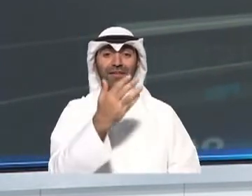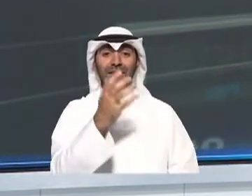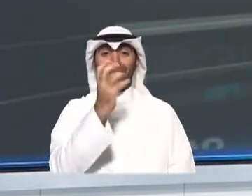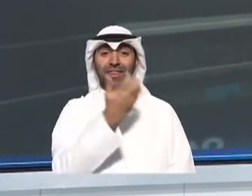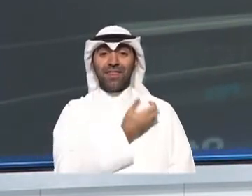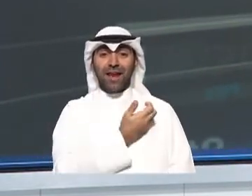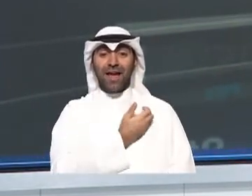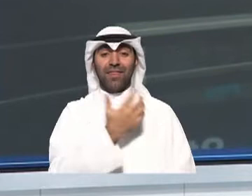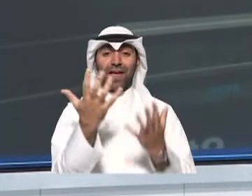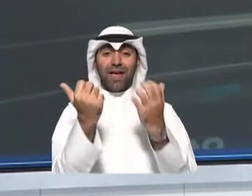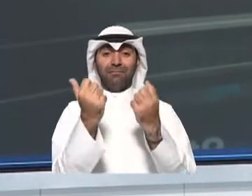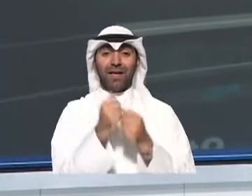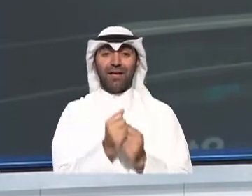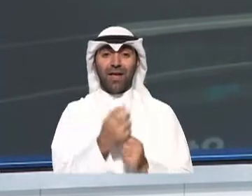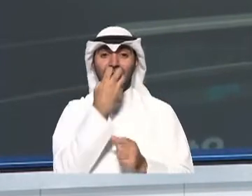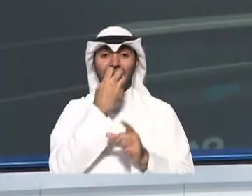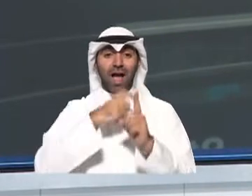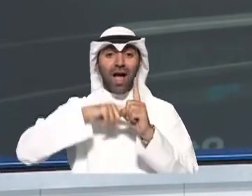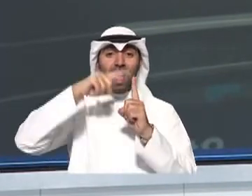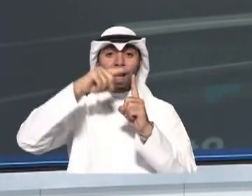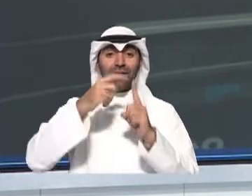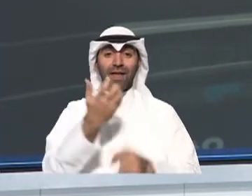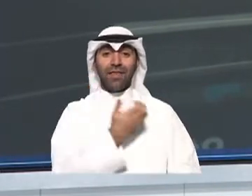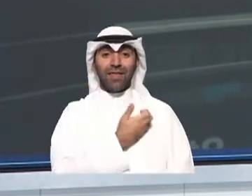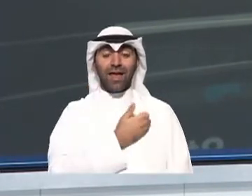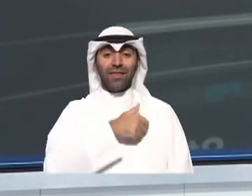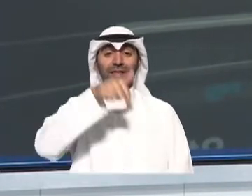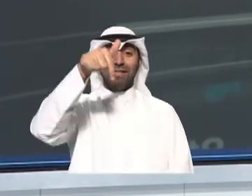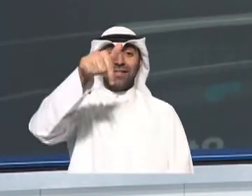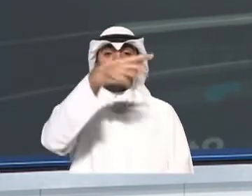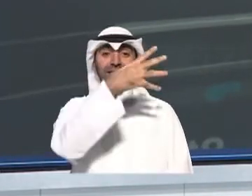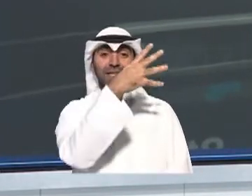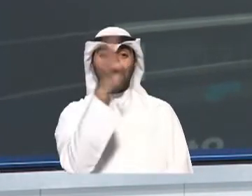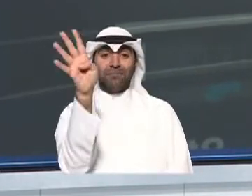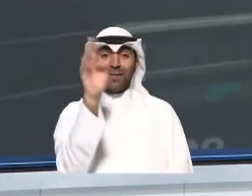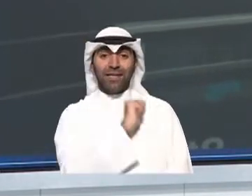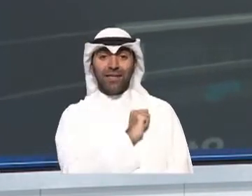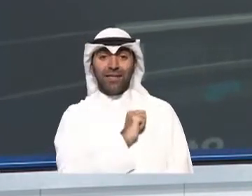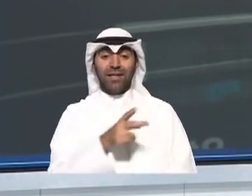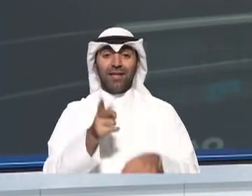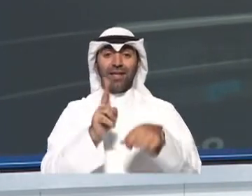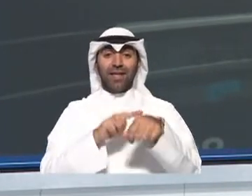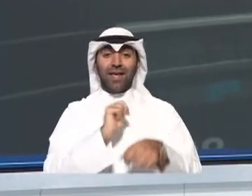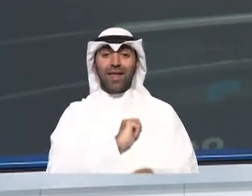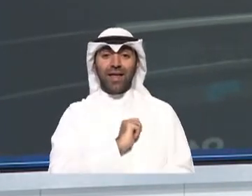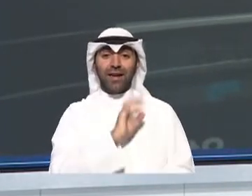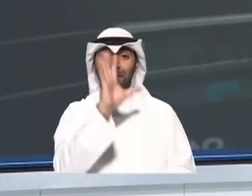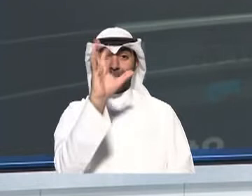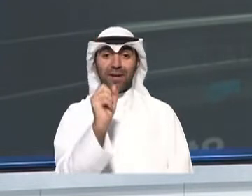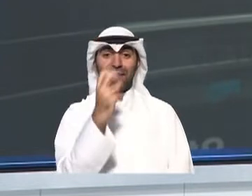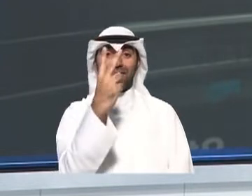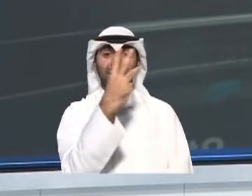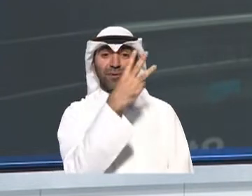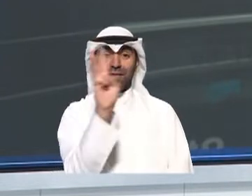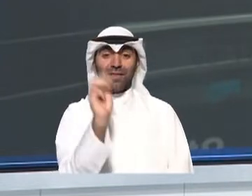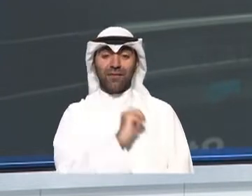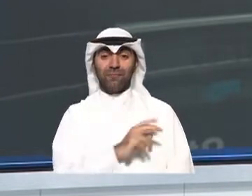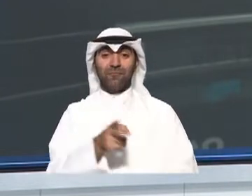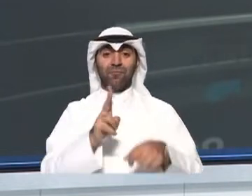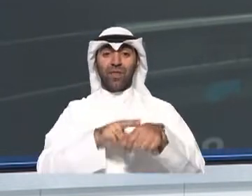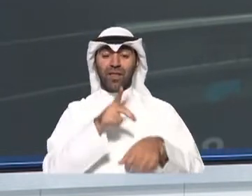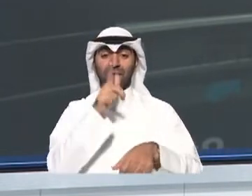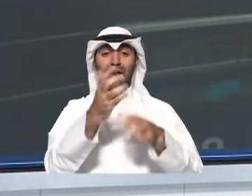الثلاثاء 46، أما الصغرى المتوقعة 30 درجة مئوية. ويوم الأربعاء أيضا راح يستمر معنا نشاط الرياح